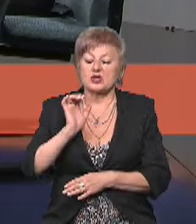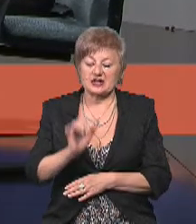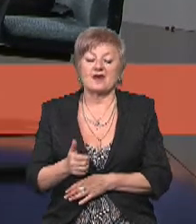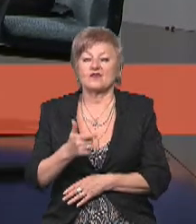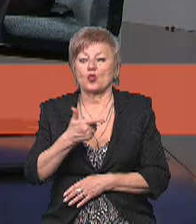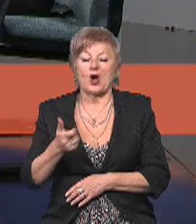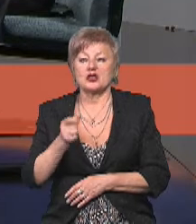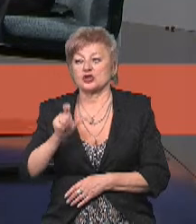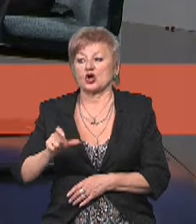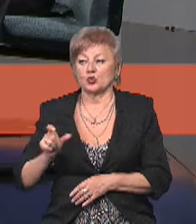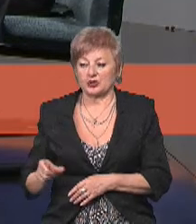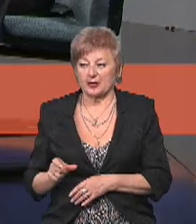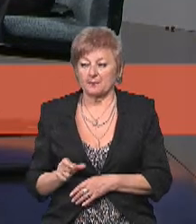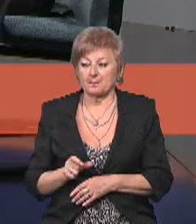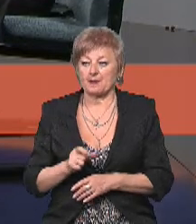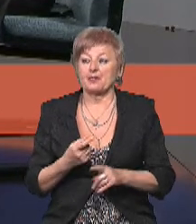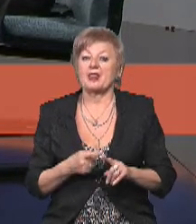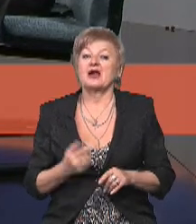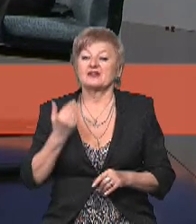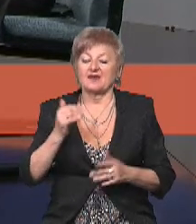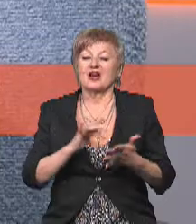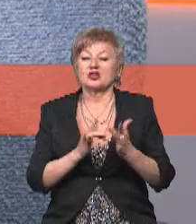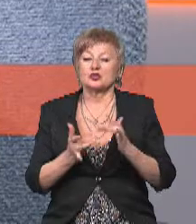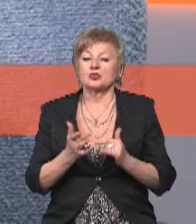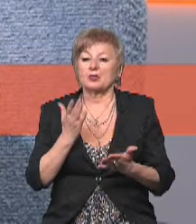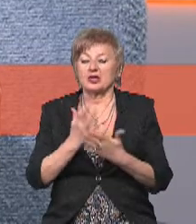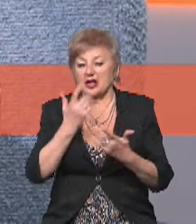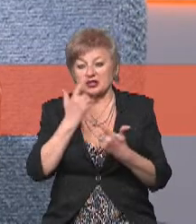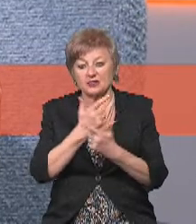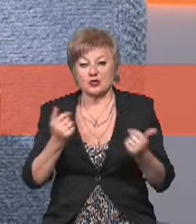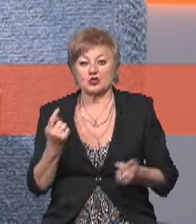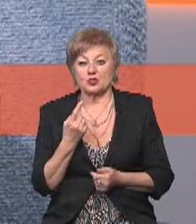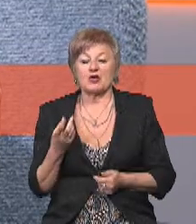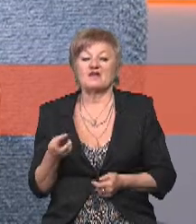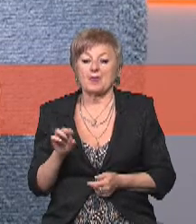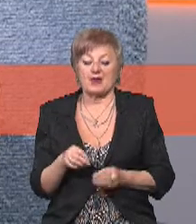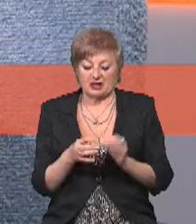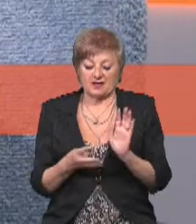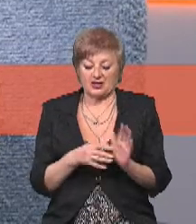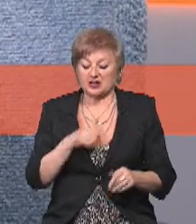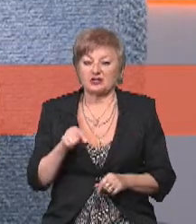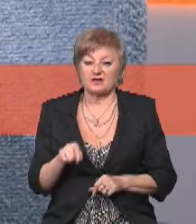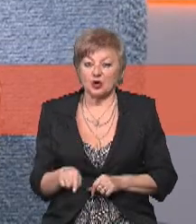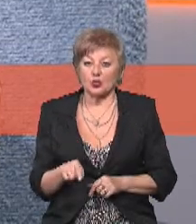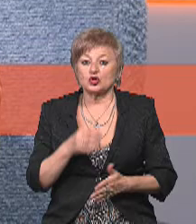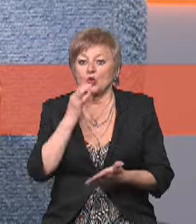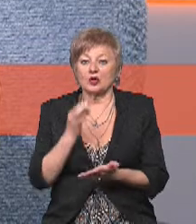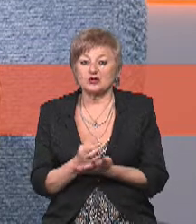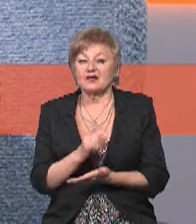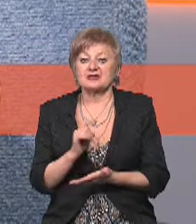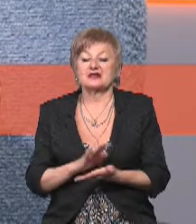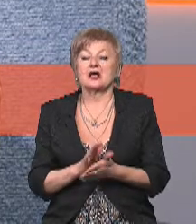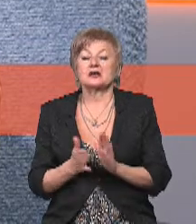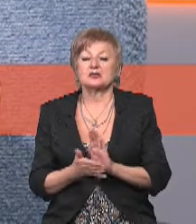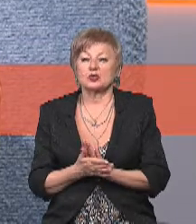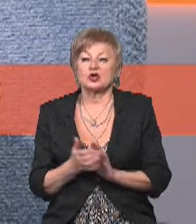людям. Ну, до речі, на вашому сайті є інформація, що з 1 травня 2019 року поточного відповідальність за стан газових